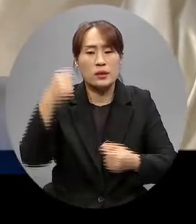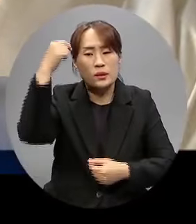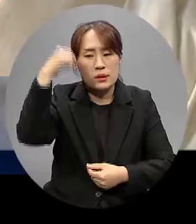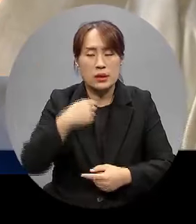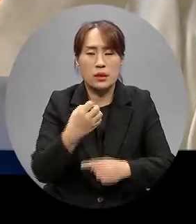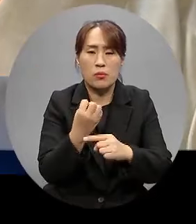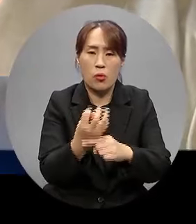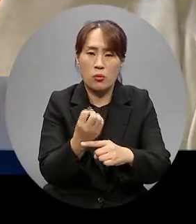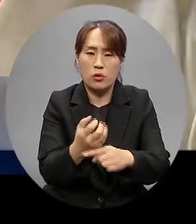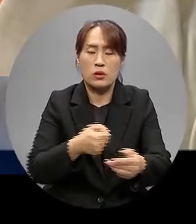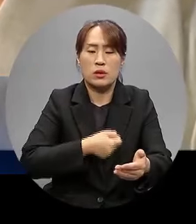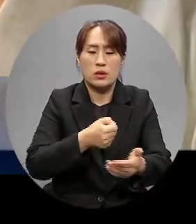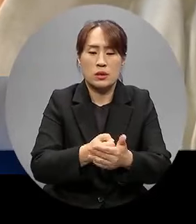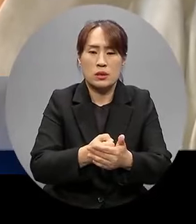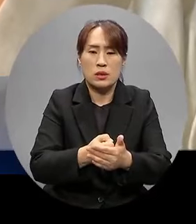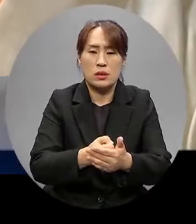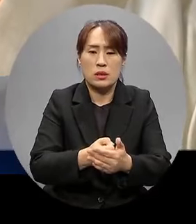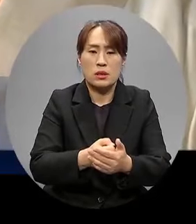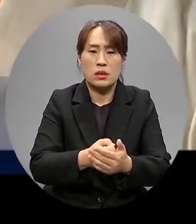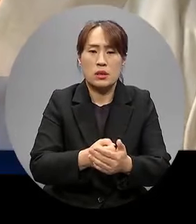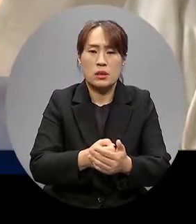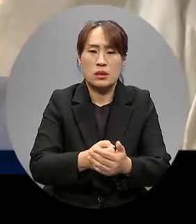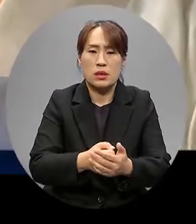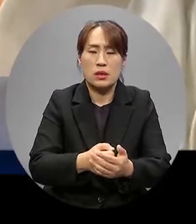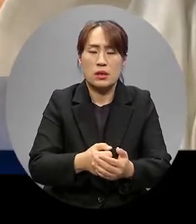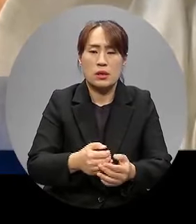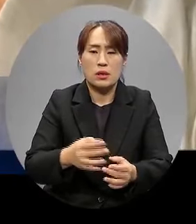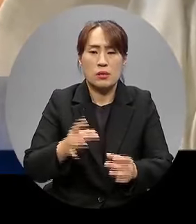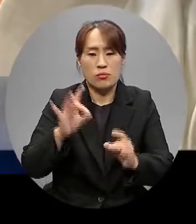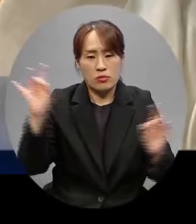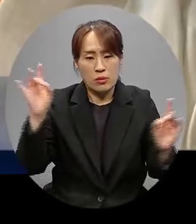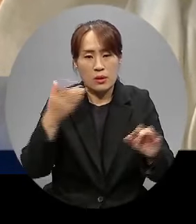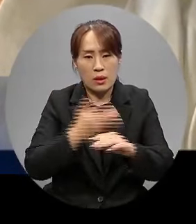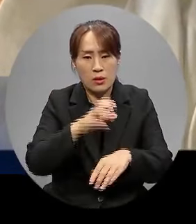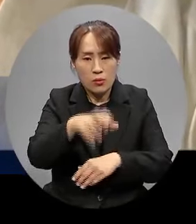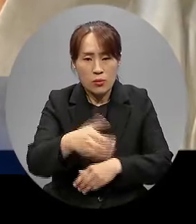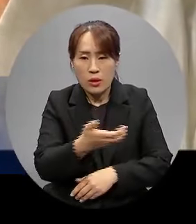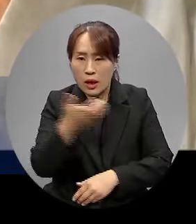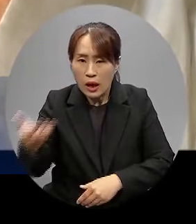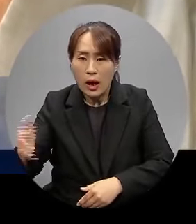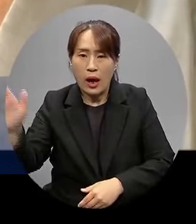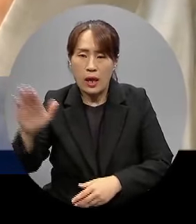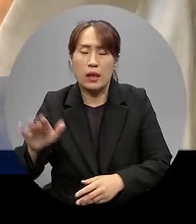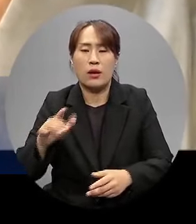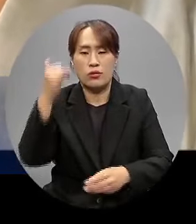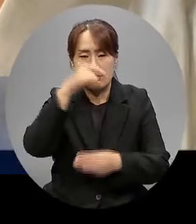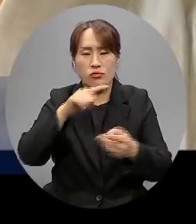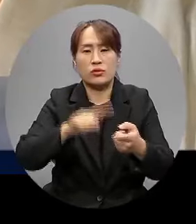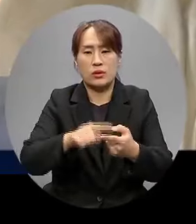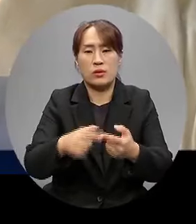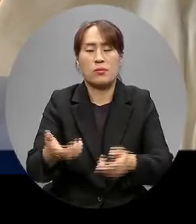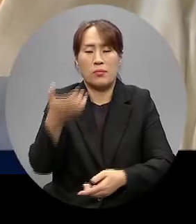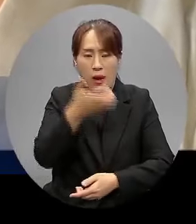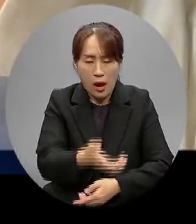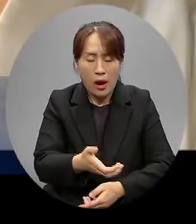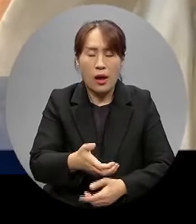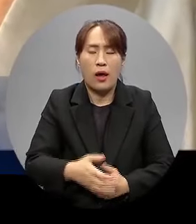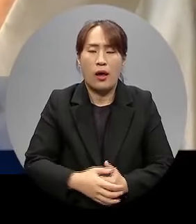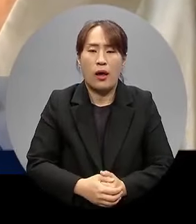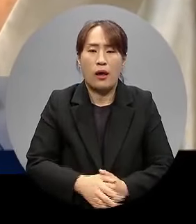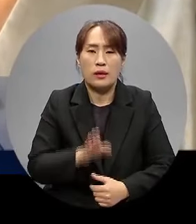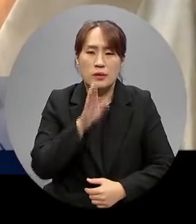보물로 지정된 부처님 중에 그 한 분이 바깥으로 안 나가게 된 거를 아주 굉장히 큰 일 한 것처럼